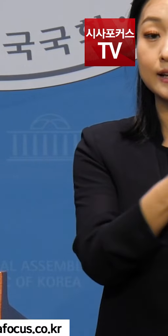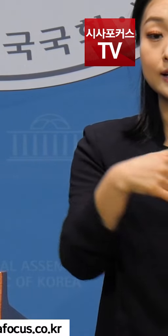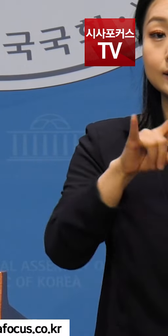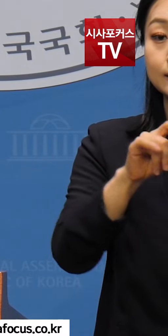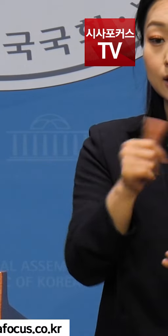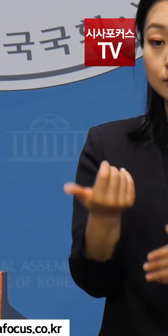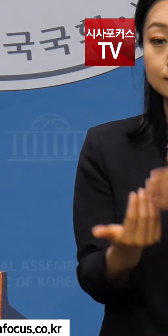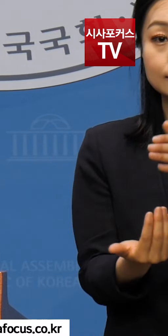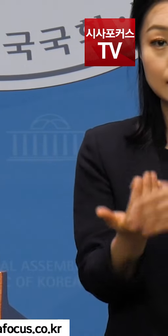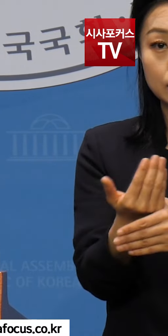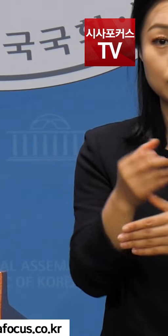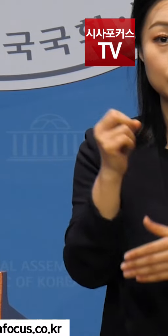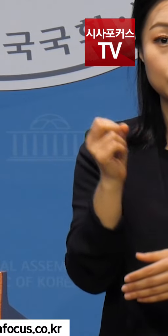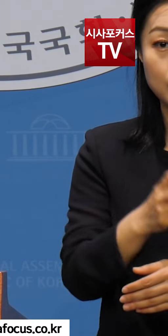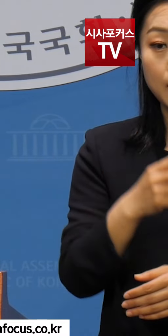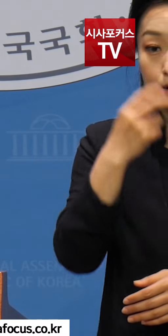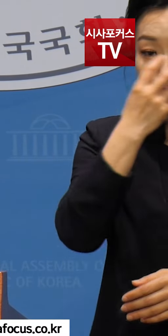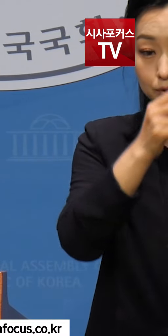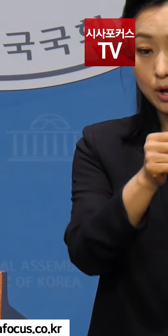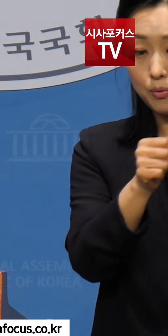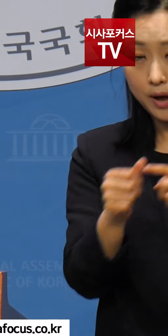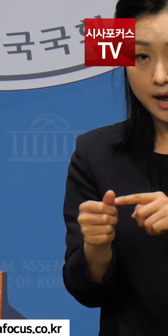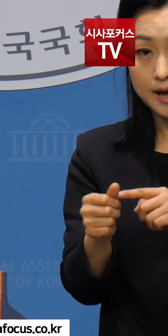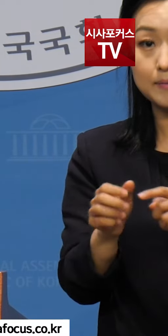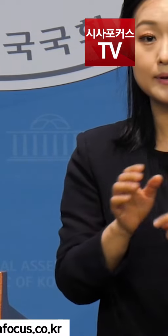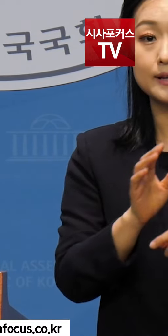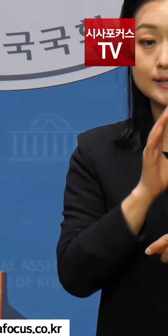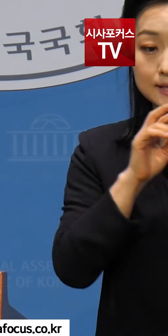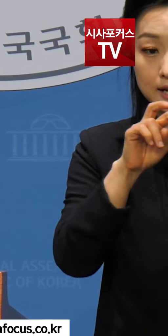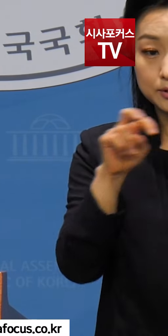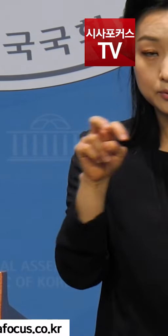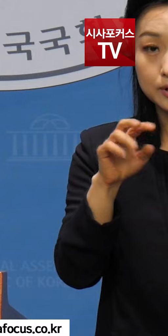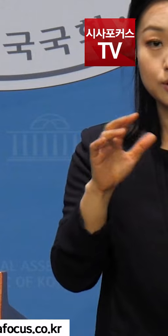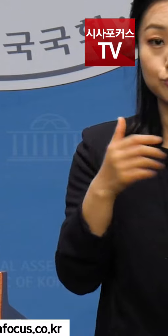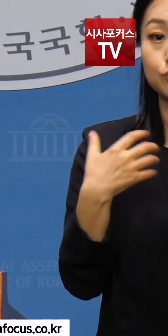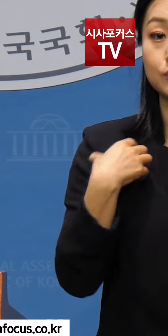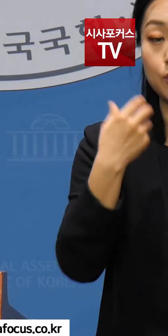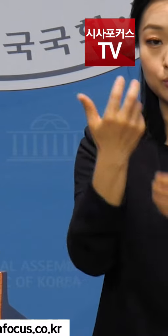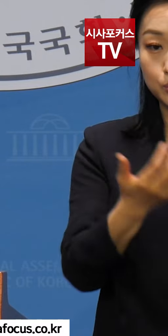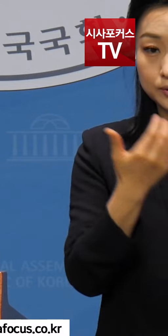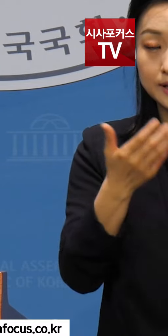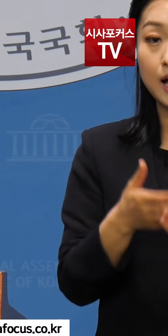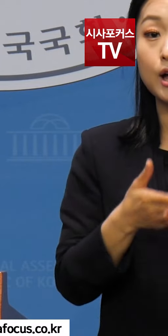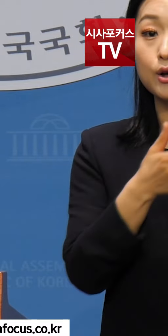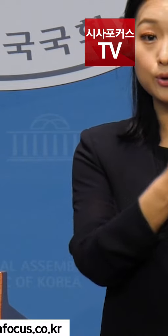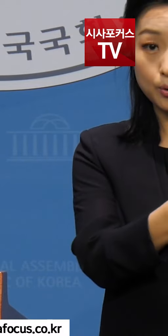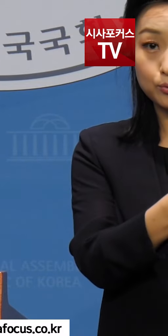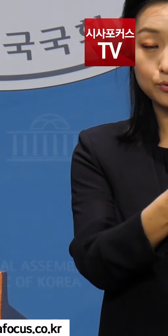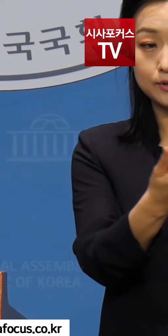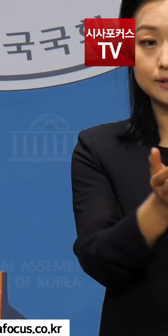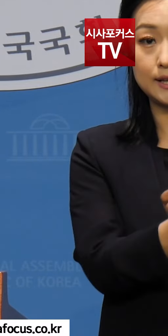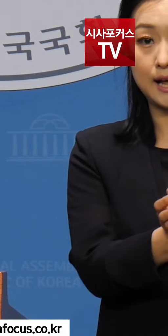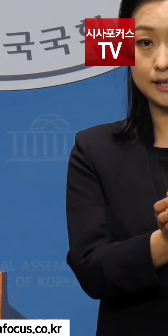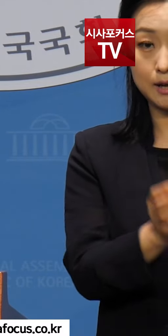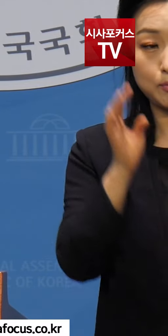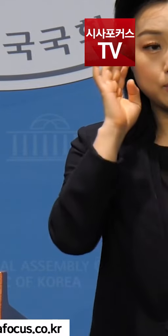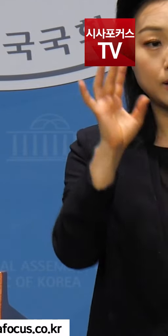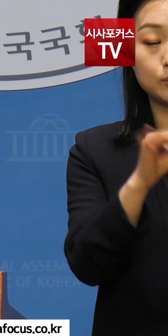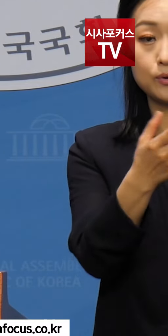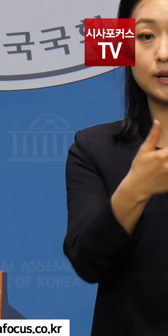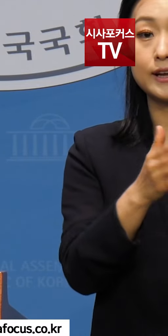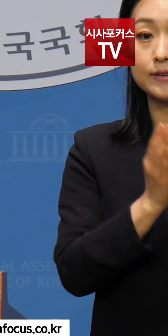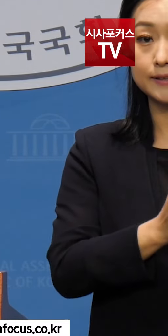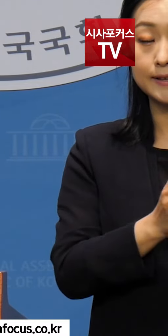최혜병 순직 사건 및 수사 외압 진상규명을 위한 국정조사 요구에 당을 대표하여 동의할